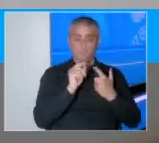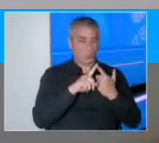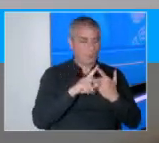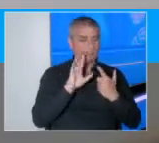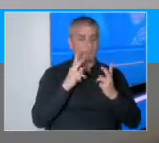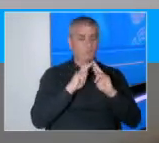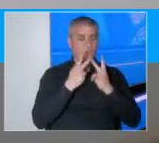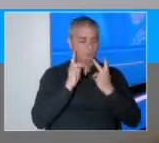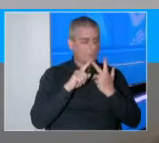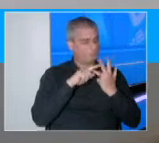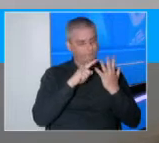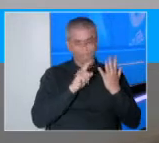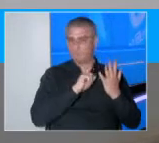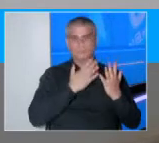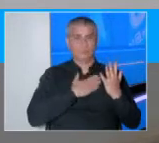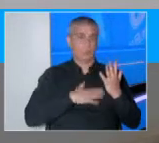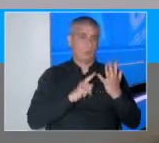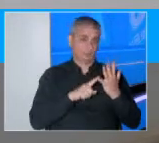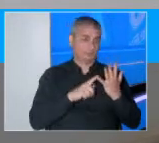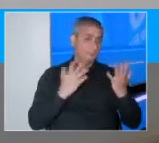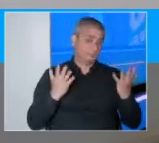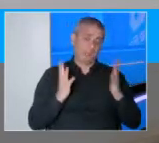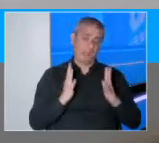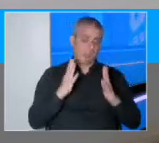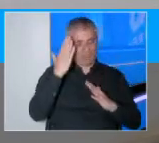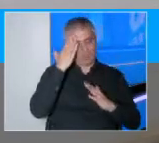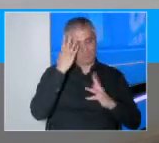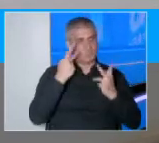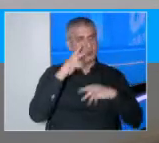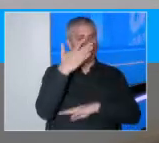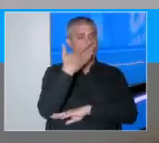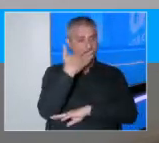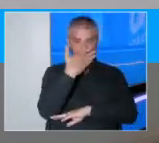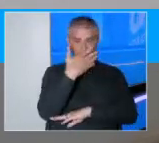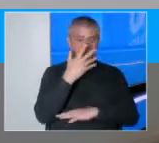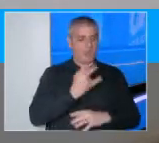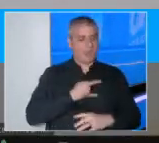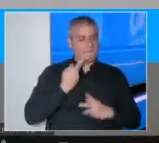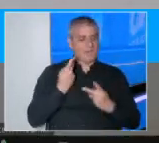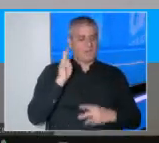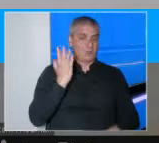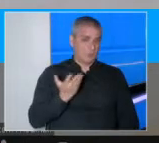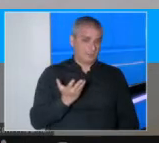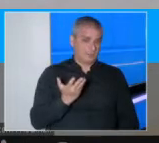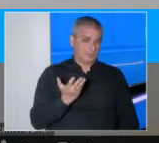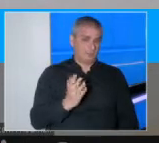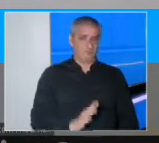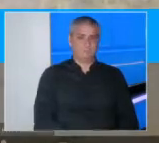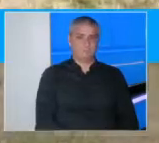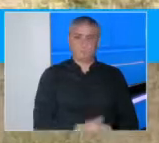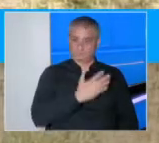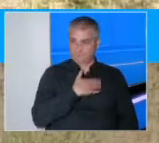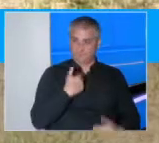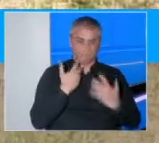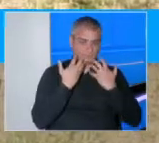גם לקבוצות, גם לכל מי שרוצה בעצם. ככה להכיר יותר את המדינה בצורה יותר חווייתית. תרצה